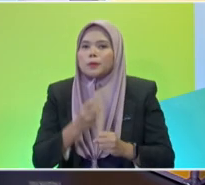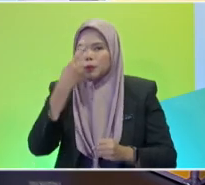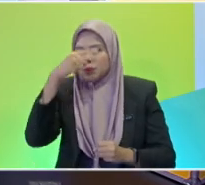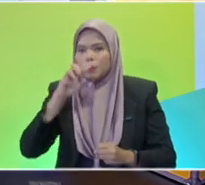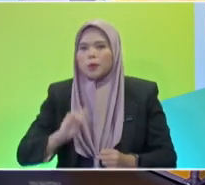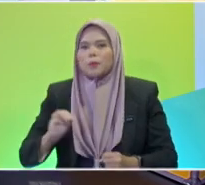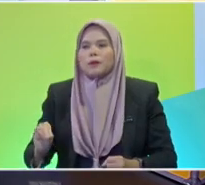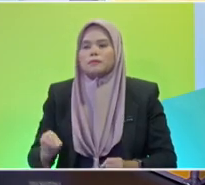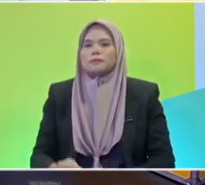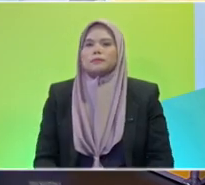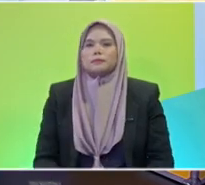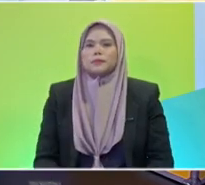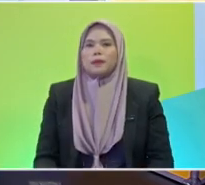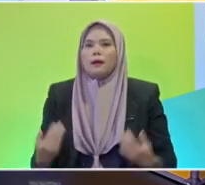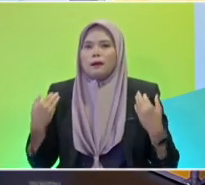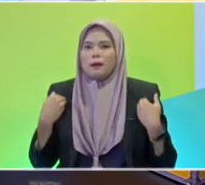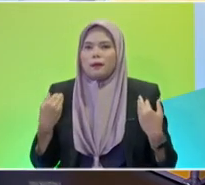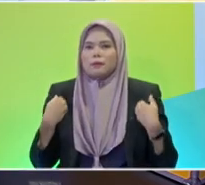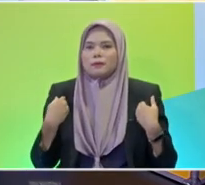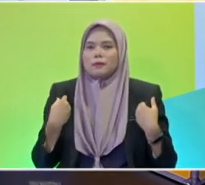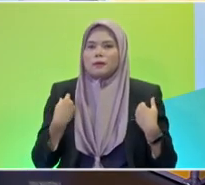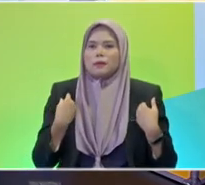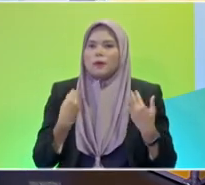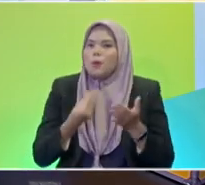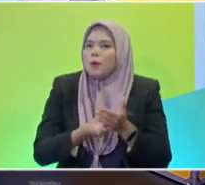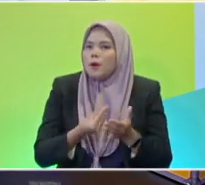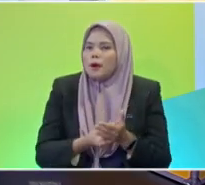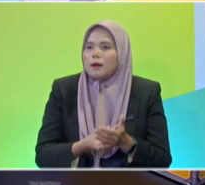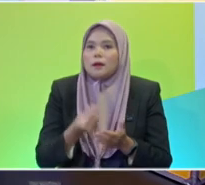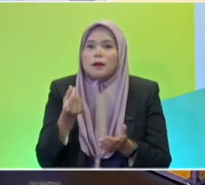kita ada uang yang besar